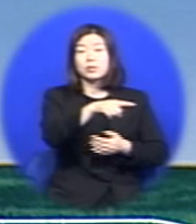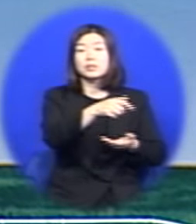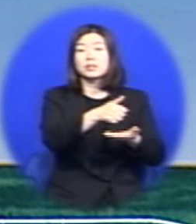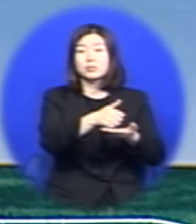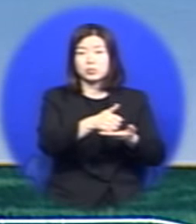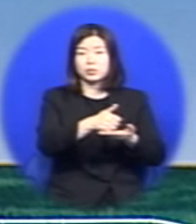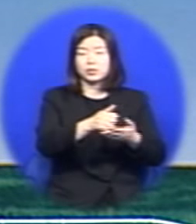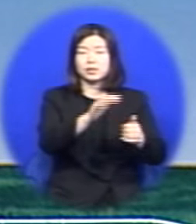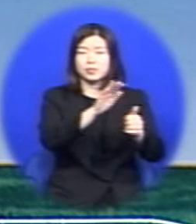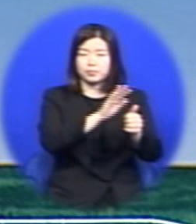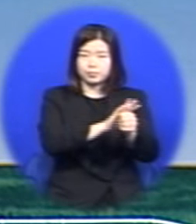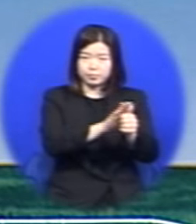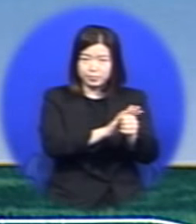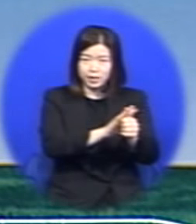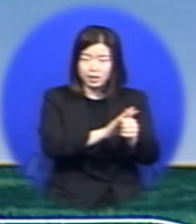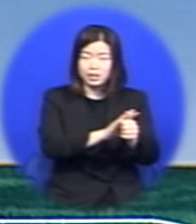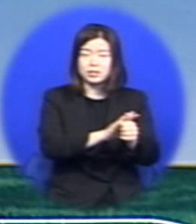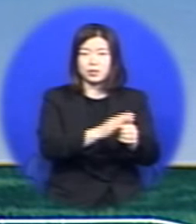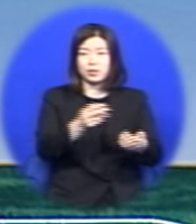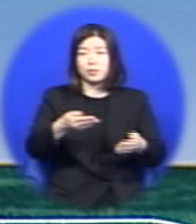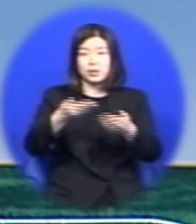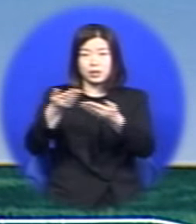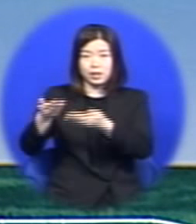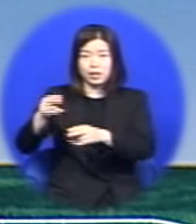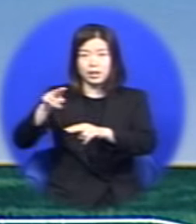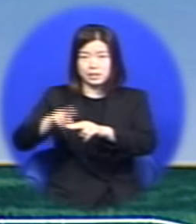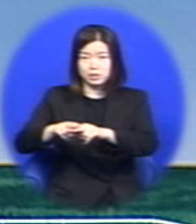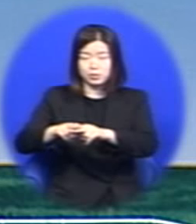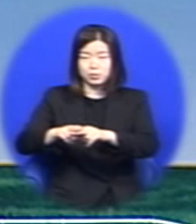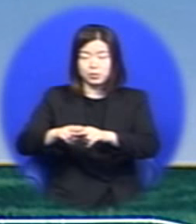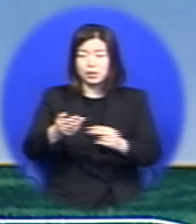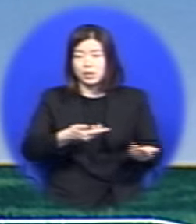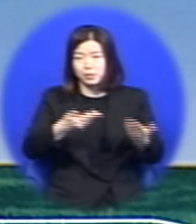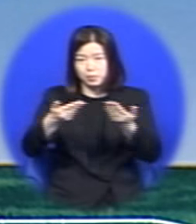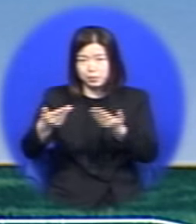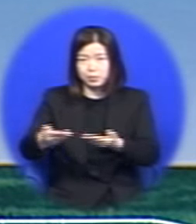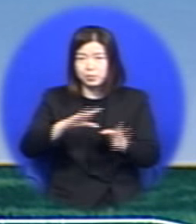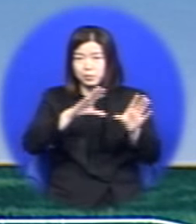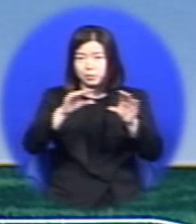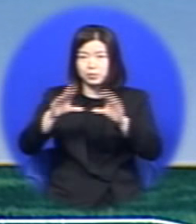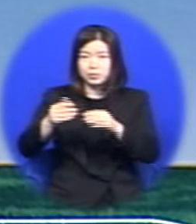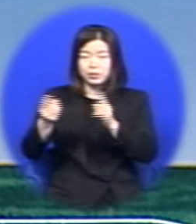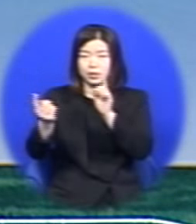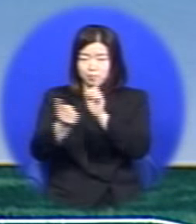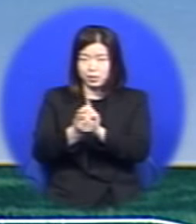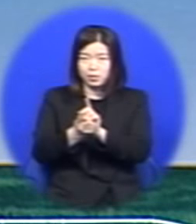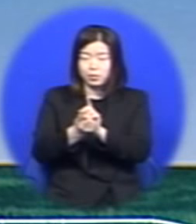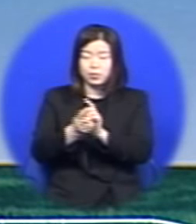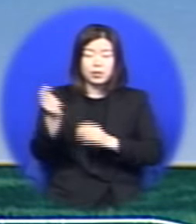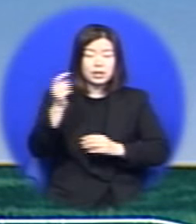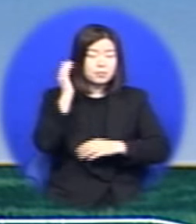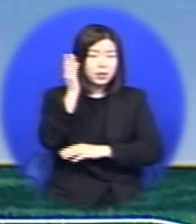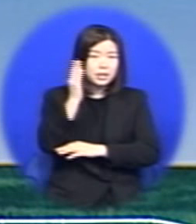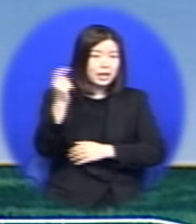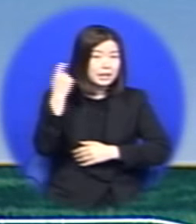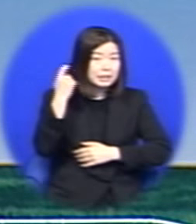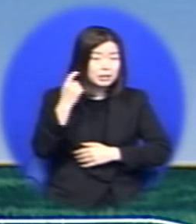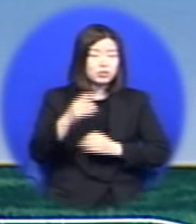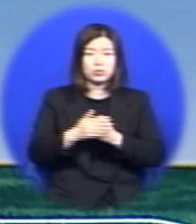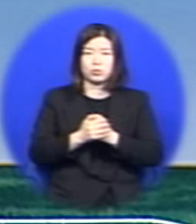달래서 앉히고, 그리고 부드럽게 대해드리고 이야기를 들어드리고, 그리고